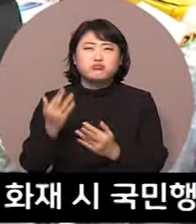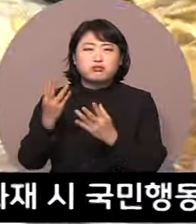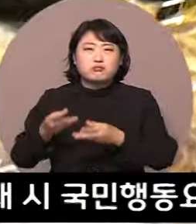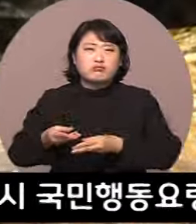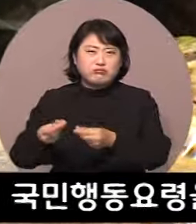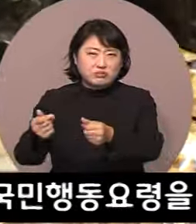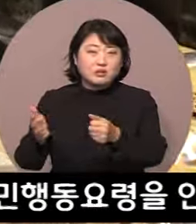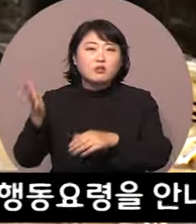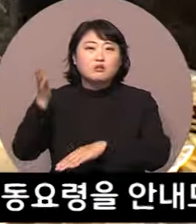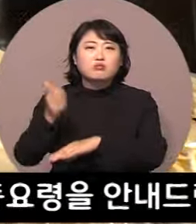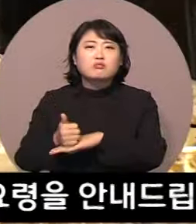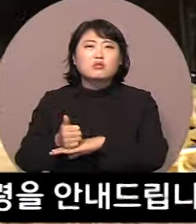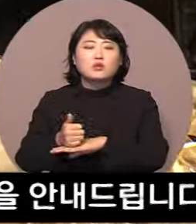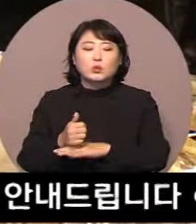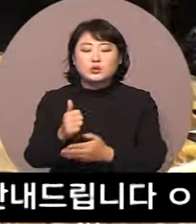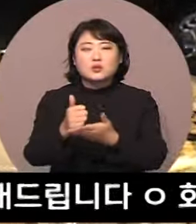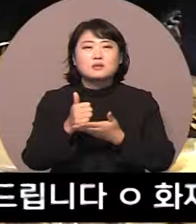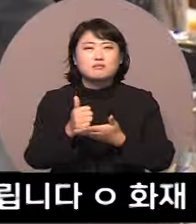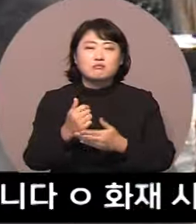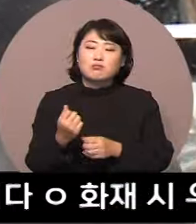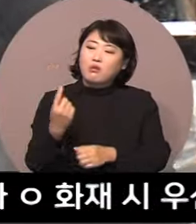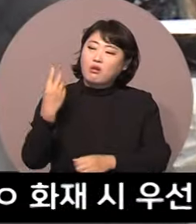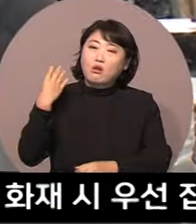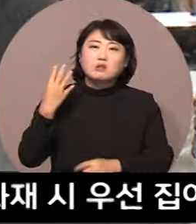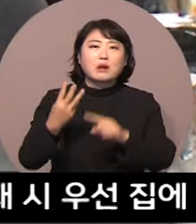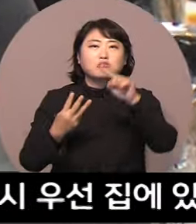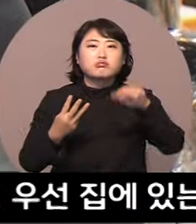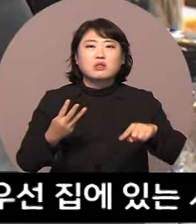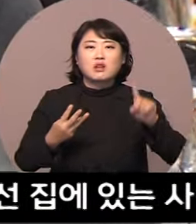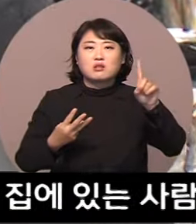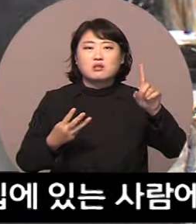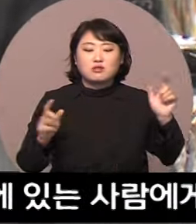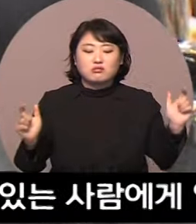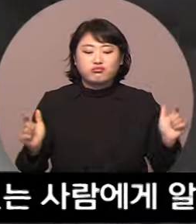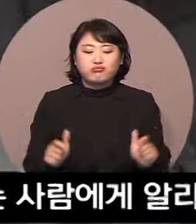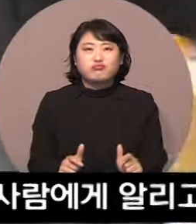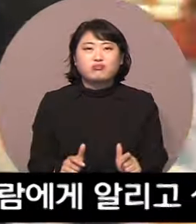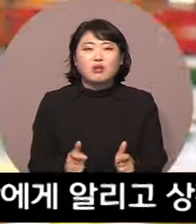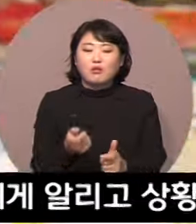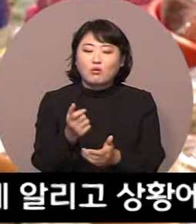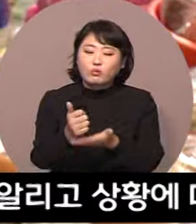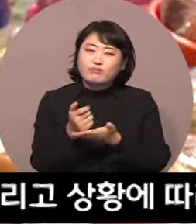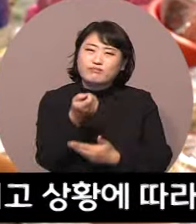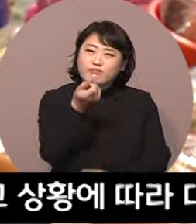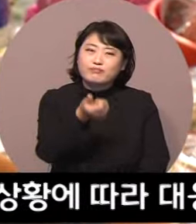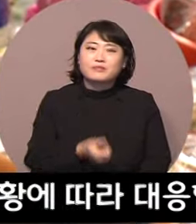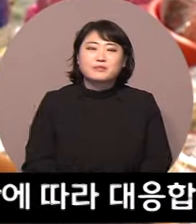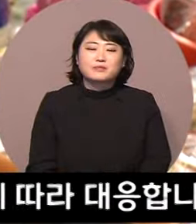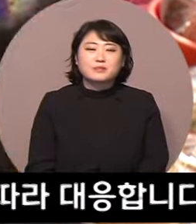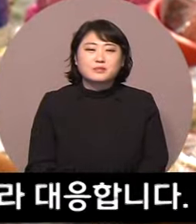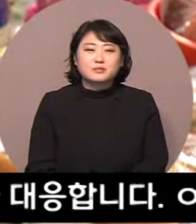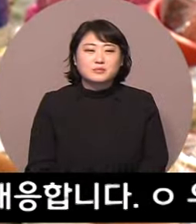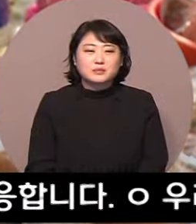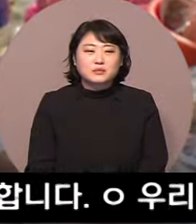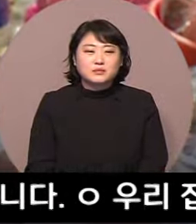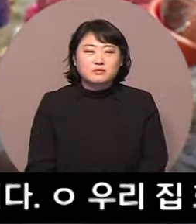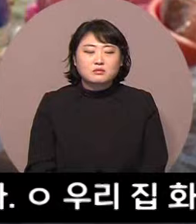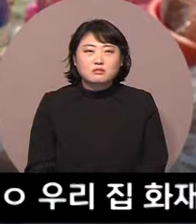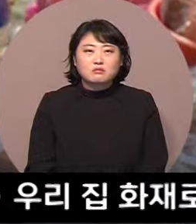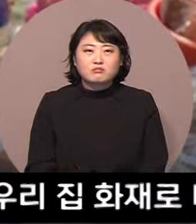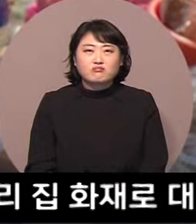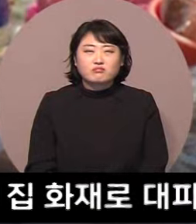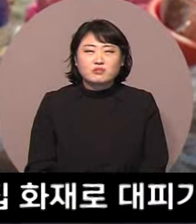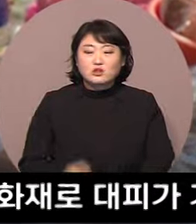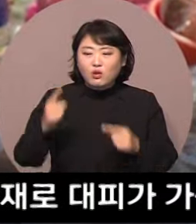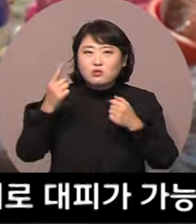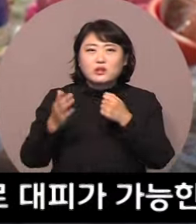변하면서 이곳을 찾는 손님도 예년의 3분의 1 수준으로 크게 줄었습니다. 대목 보려고 물건 살았던 것도 지금